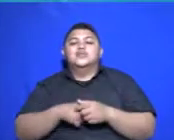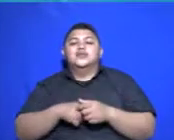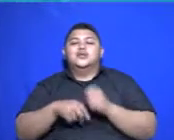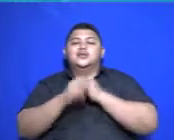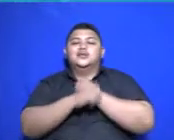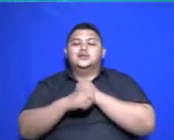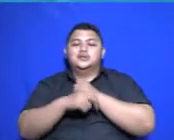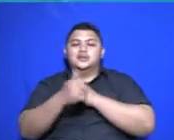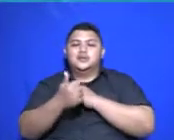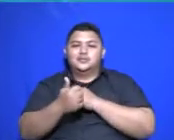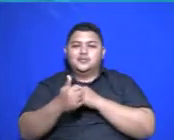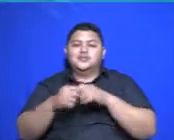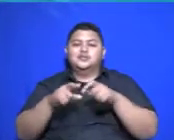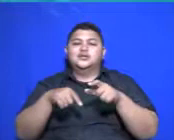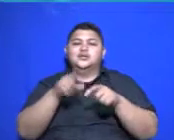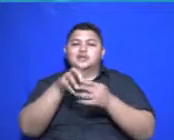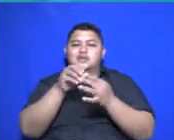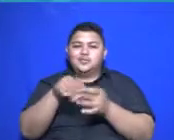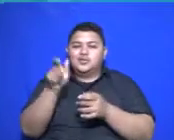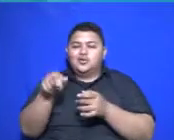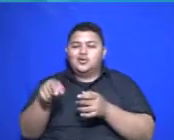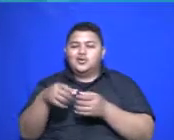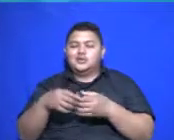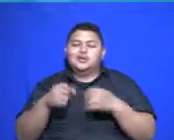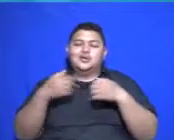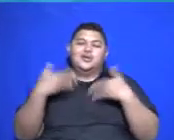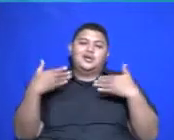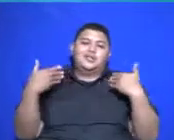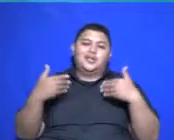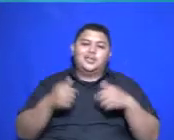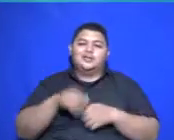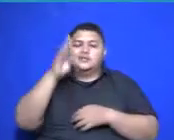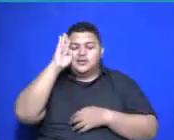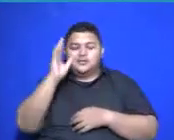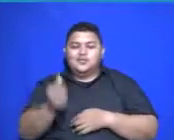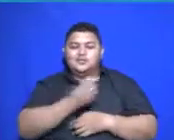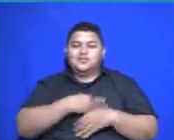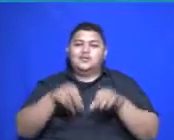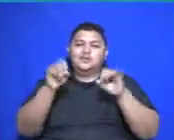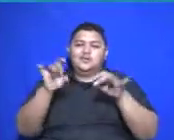manusia adalah kuncinya. Terima kasih. Selamat sore. Assalamualaikum warahmatullahi wabarakatuh.